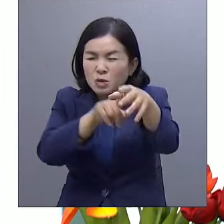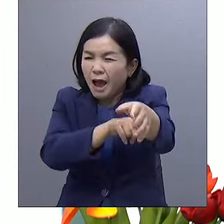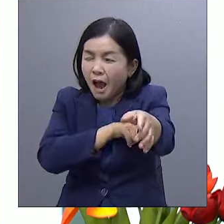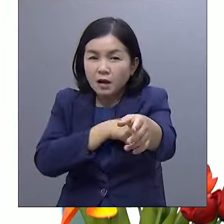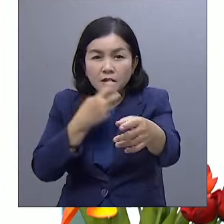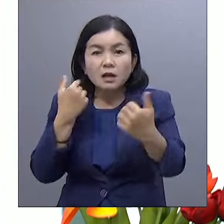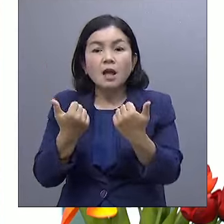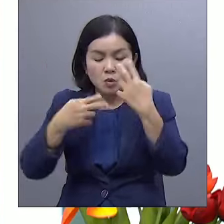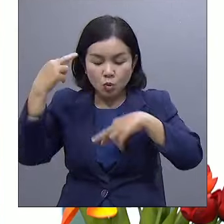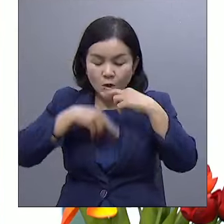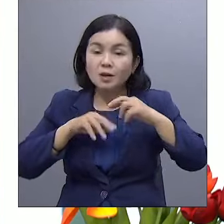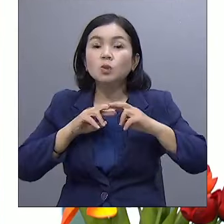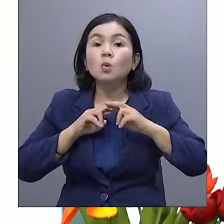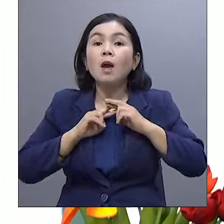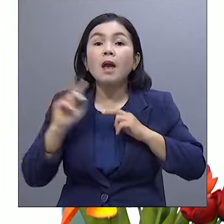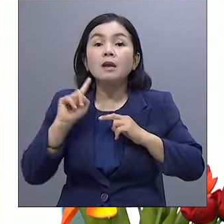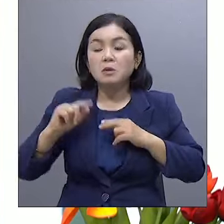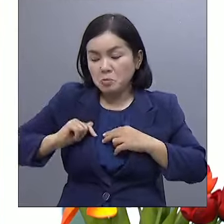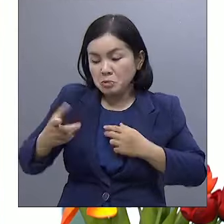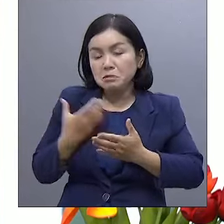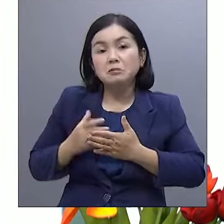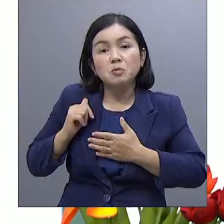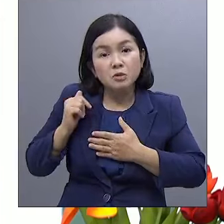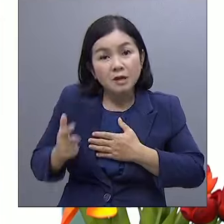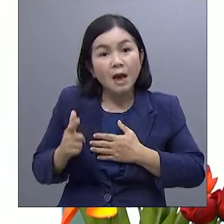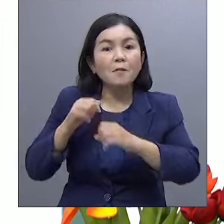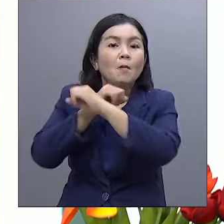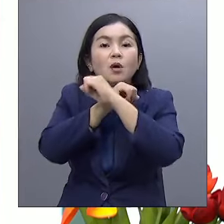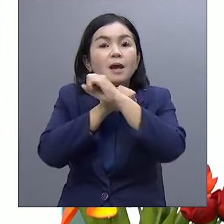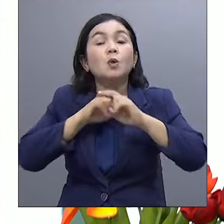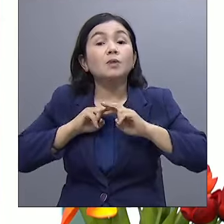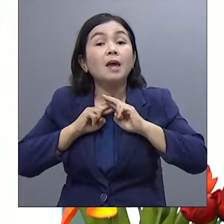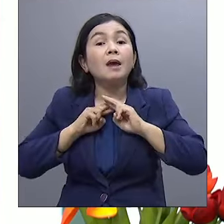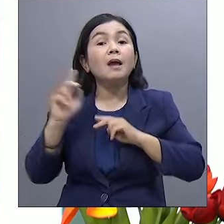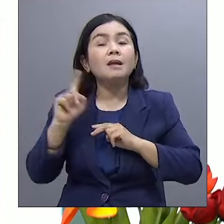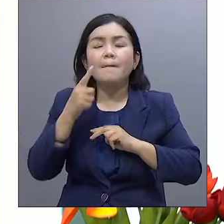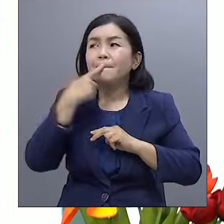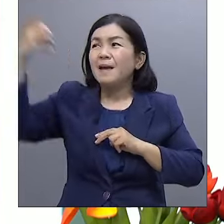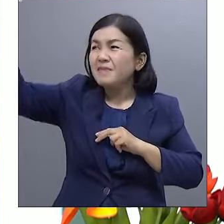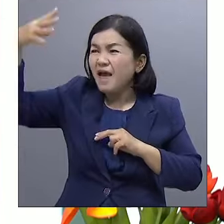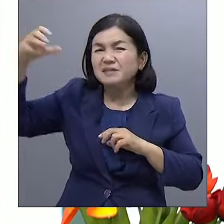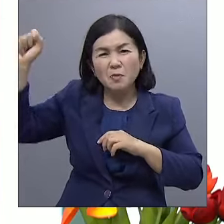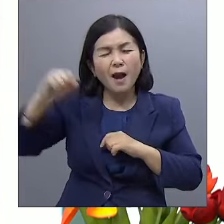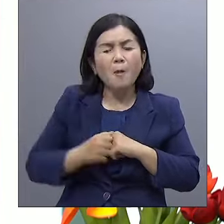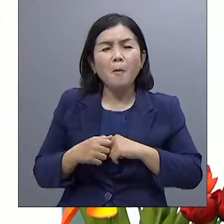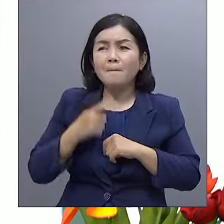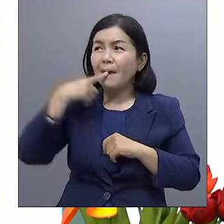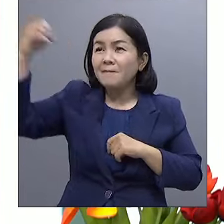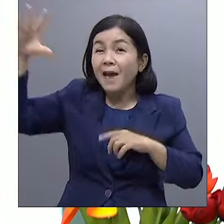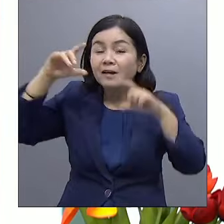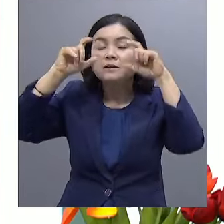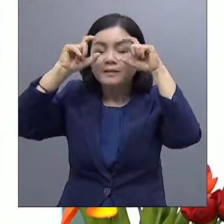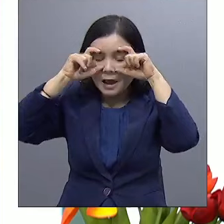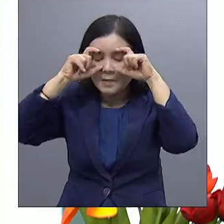การดูแลตัวเองแล้วอาจจะลงทุนนะครับหาบางอย่างมาปกป้องนะอย่างเช่นช่วงนี้แดดแรงใช่ไหมครับ UV เยอะก็หาแว่นกันแดดมา